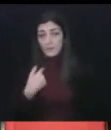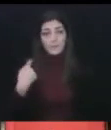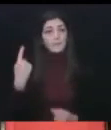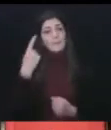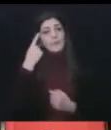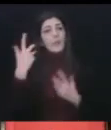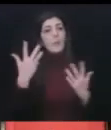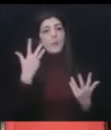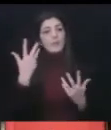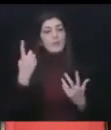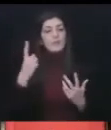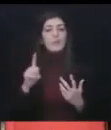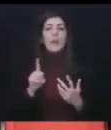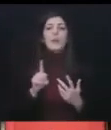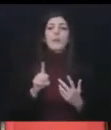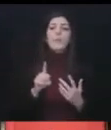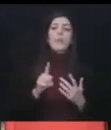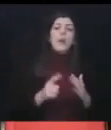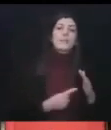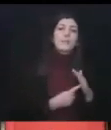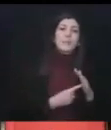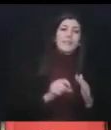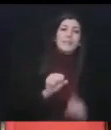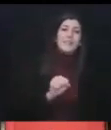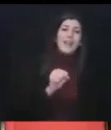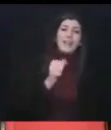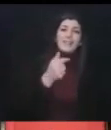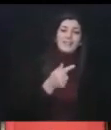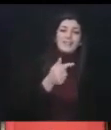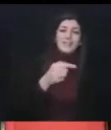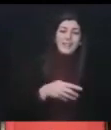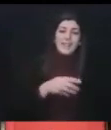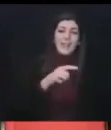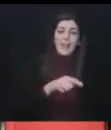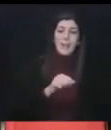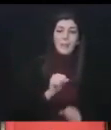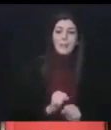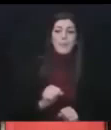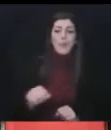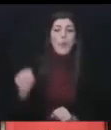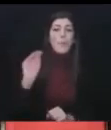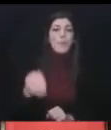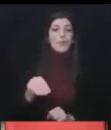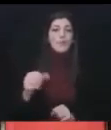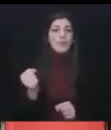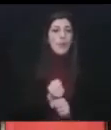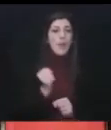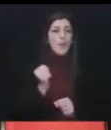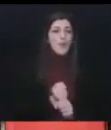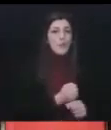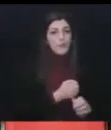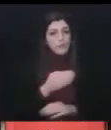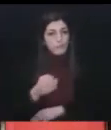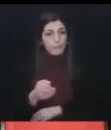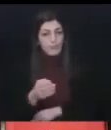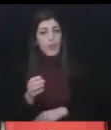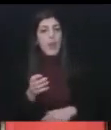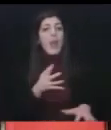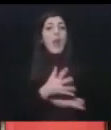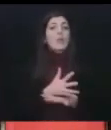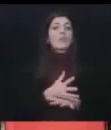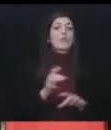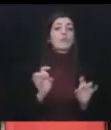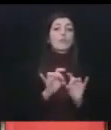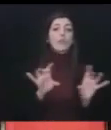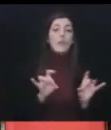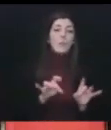ipotizzare per i dipendenti dell'ATM che si dirigono ai posti di lavoro l'accesso libero in